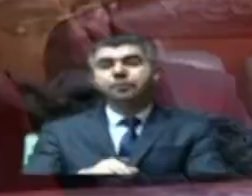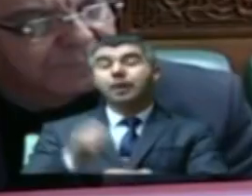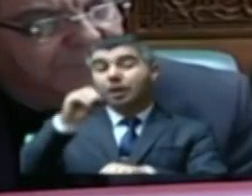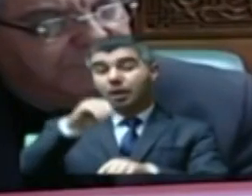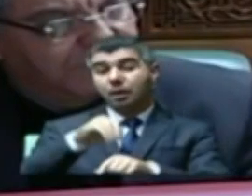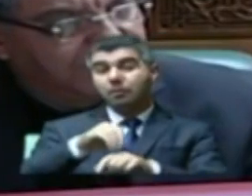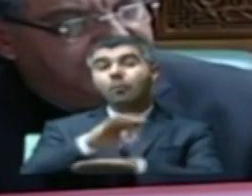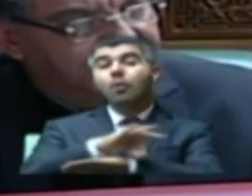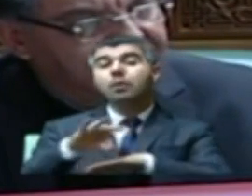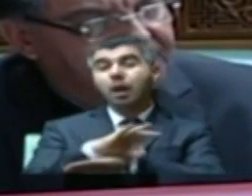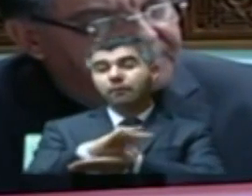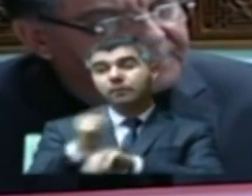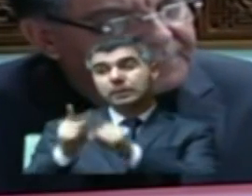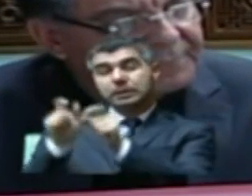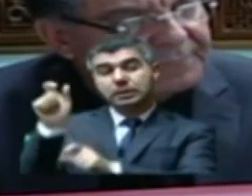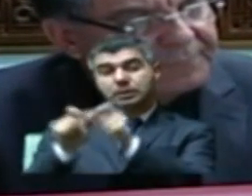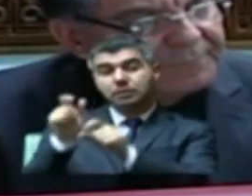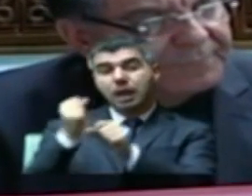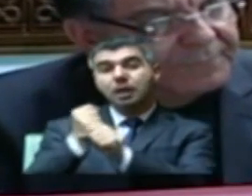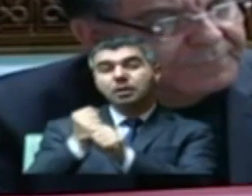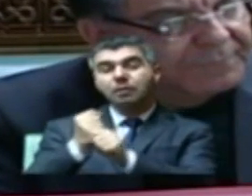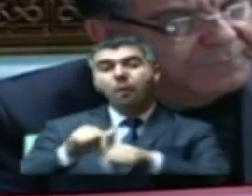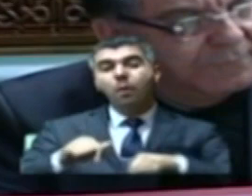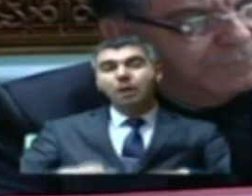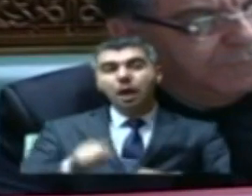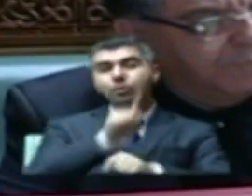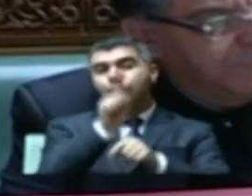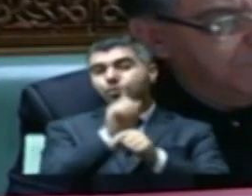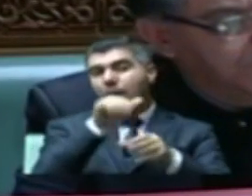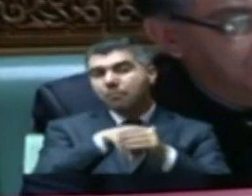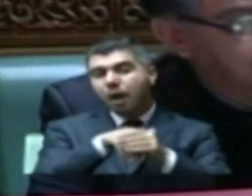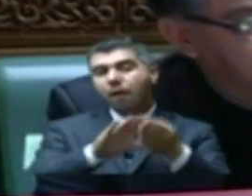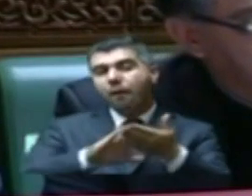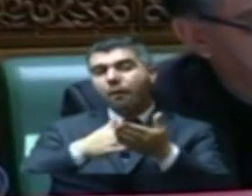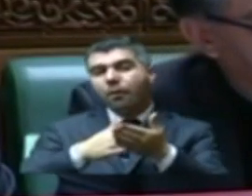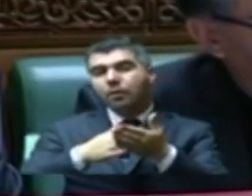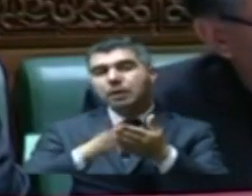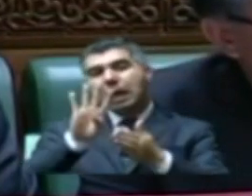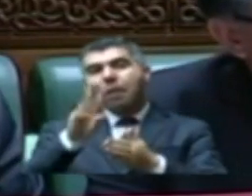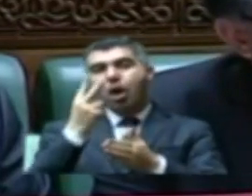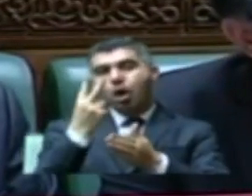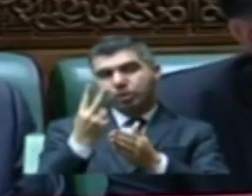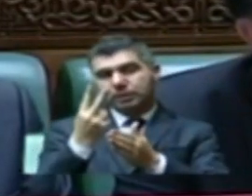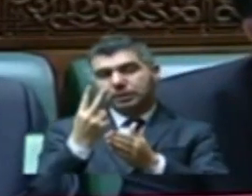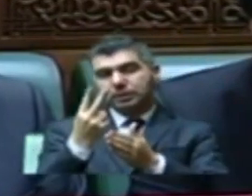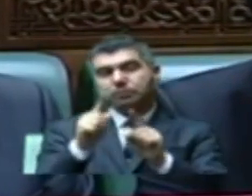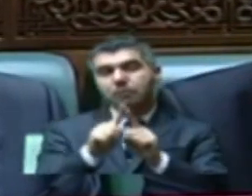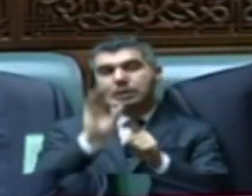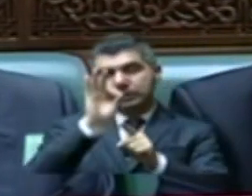على الموظفين يعني العاملين بالإدارات العمومية والجماعات الترابية 24 أيضا عضو رسمي